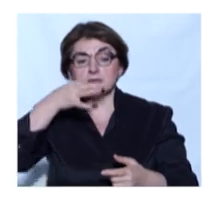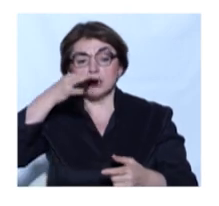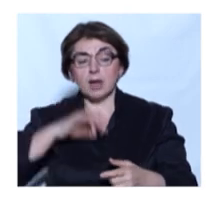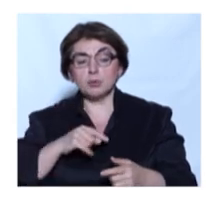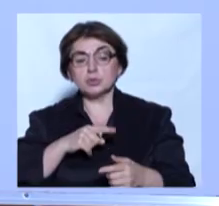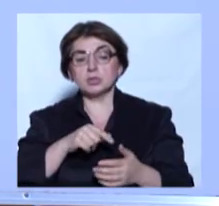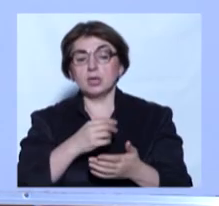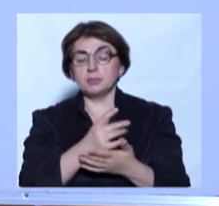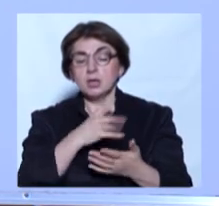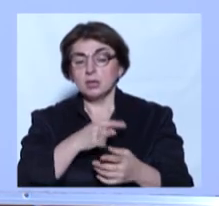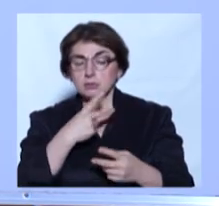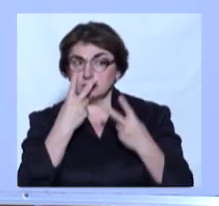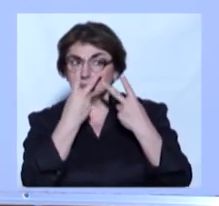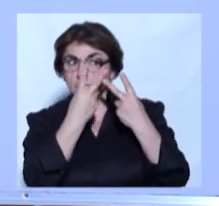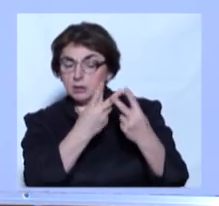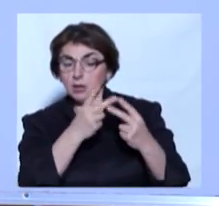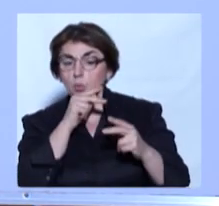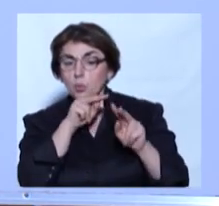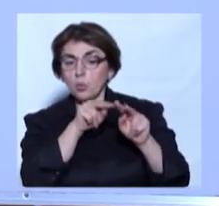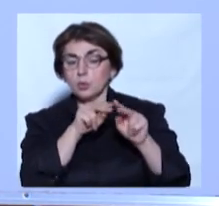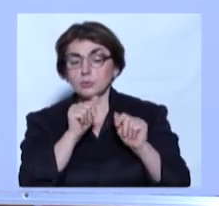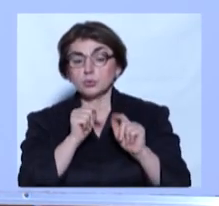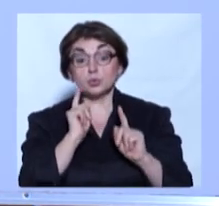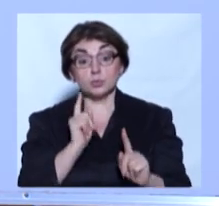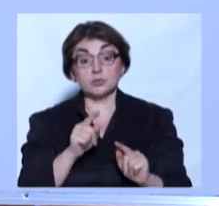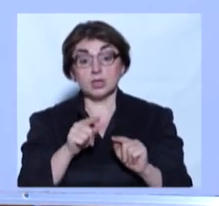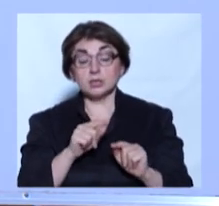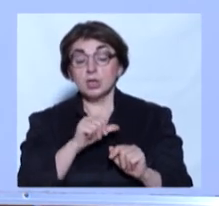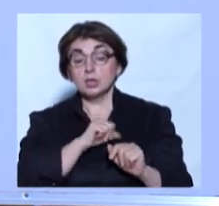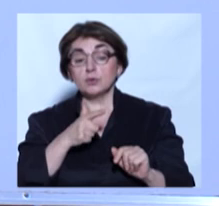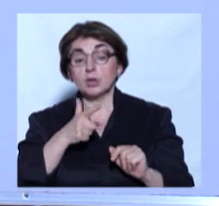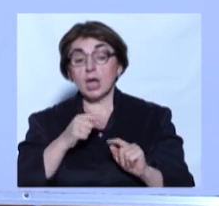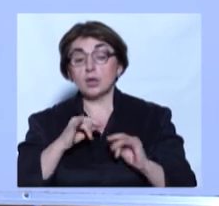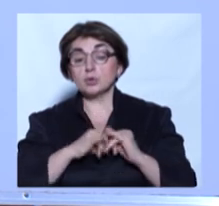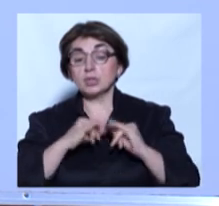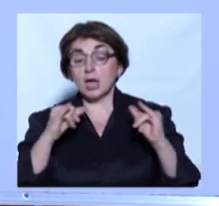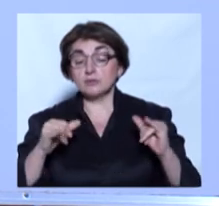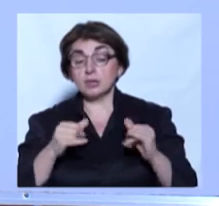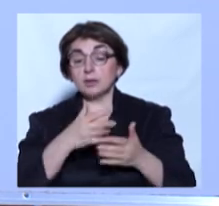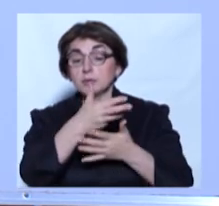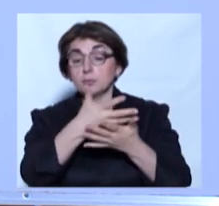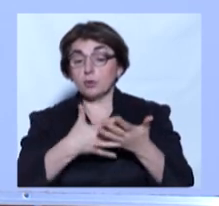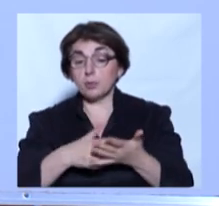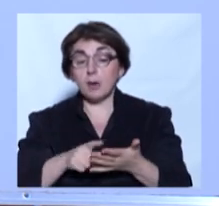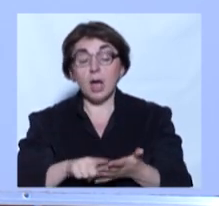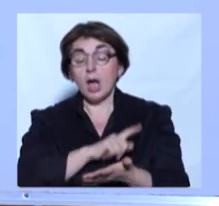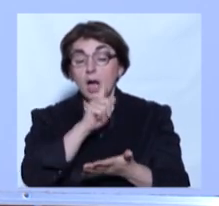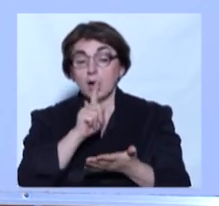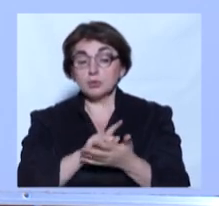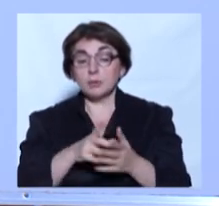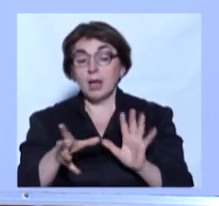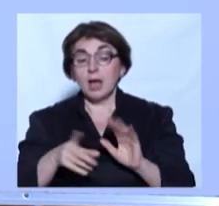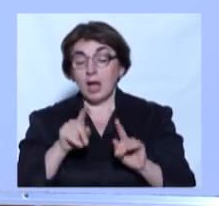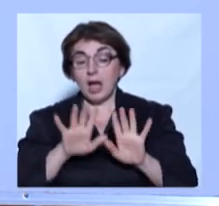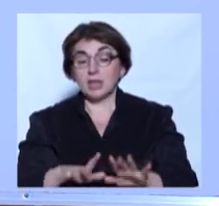ერთგვარი გარედამკვირვებლის თვალით გვევლინება, თუმცა რა თქმა უნდა, გაეროს განვითარების პროგრამა აუცილებლად ეყრდნობა ადგილობრივ